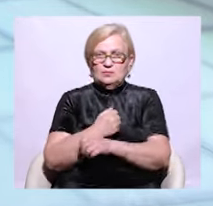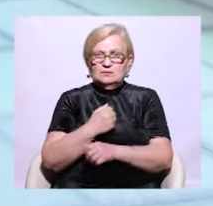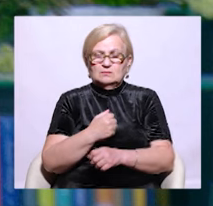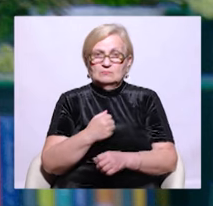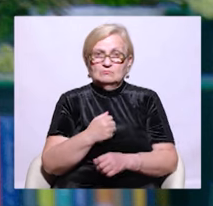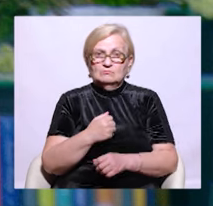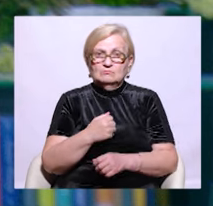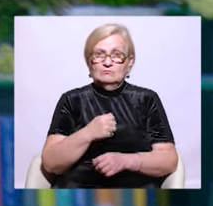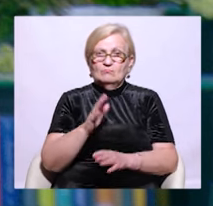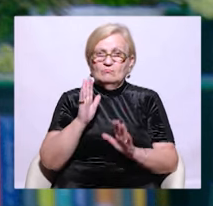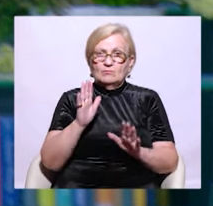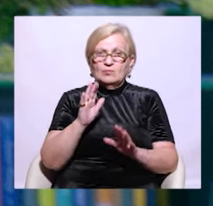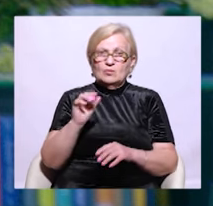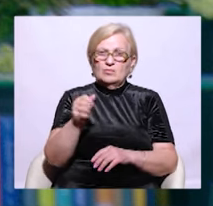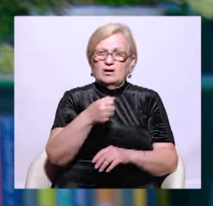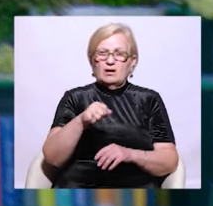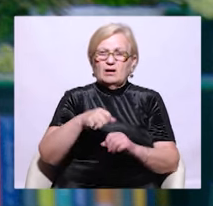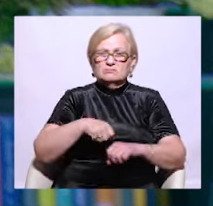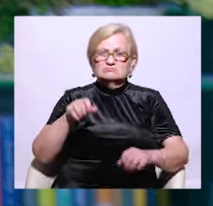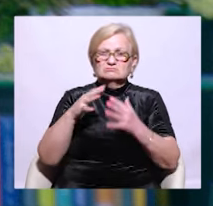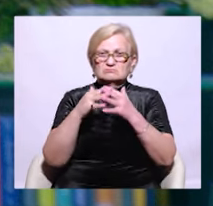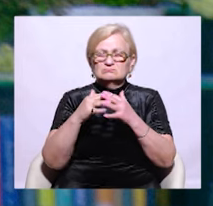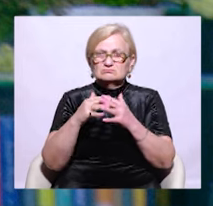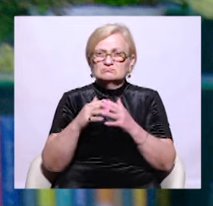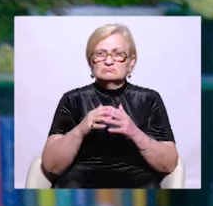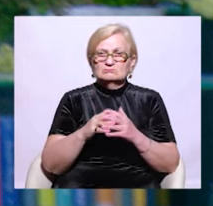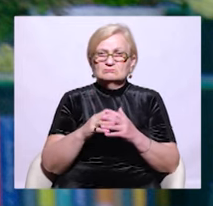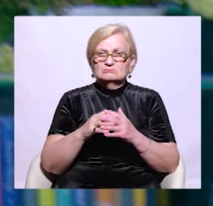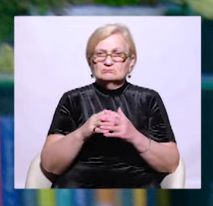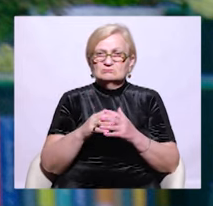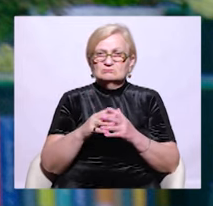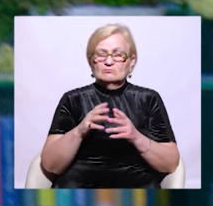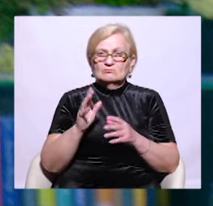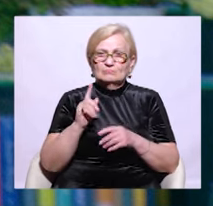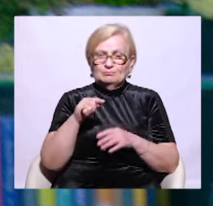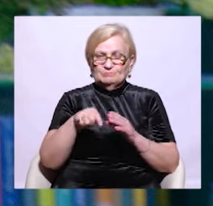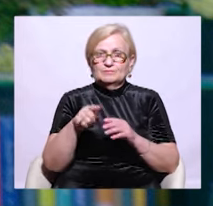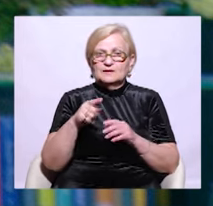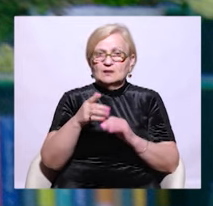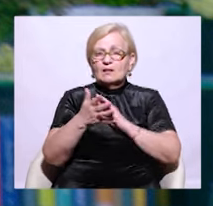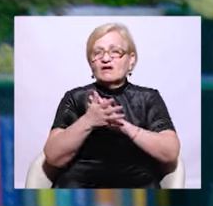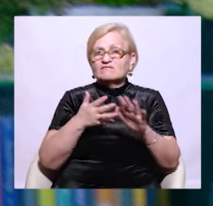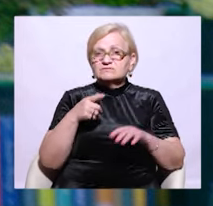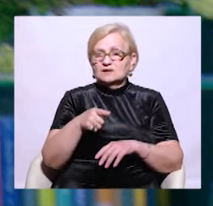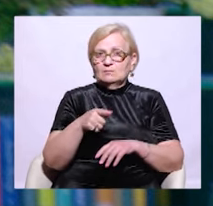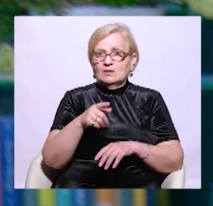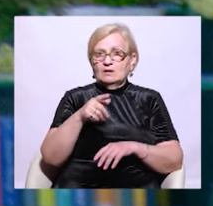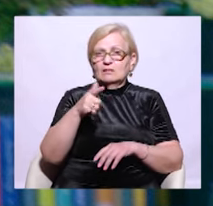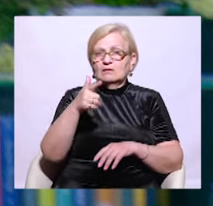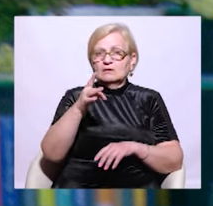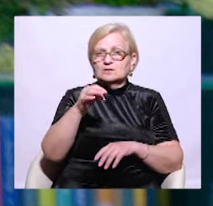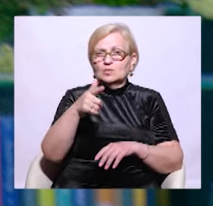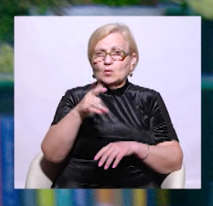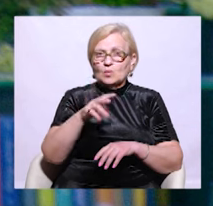უპერსპექტივოც, მხოლოდ ხმალზე თუ იყო ეს ყველაფერი დამოკიდებული. მოკლედ ამას ხვდება გრიგოლ ხანძთელი,